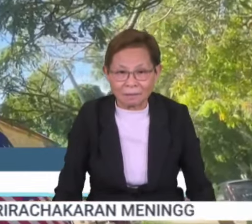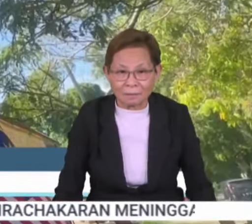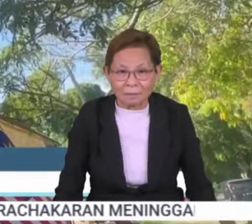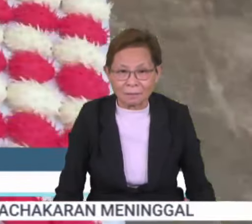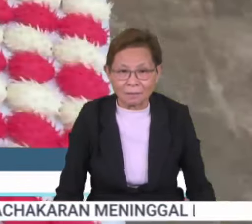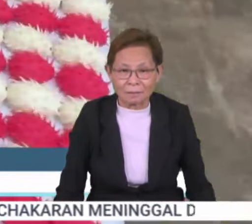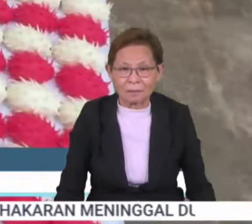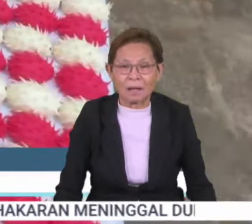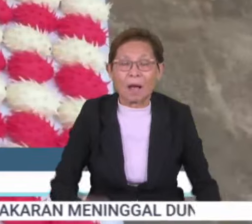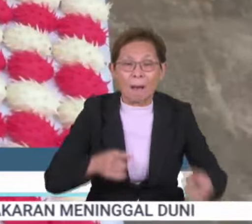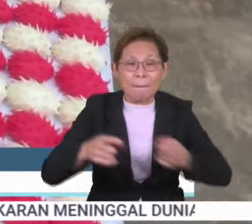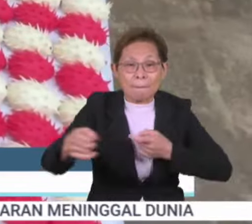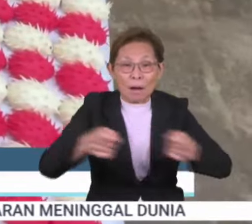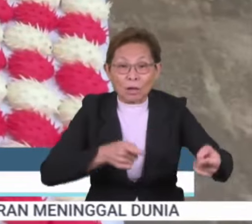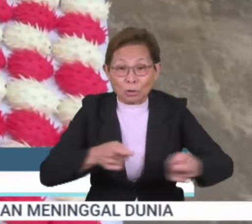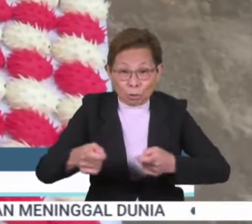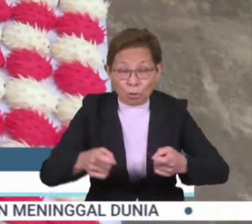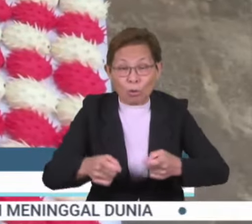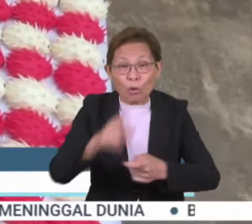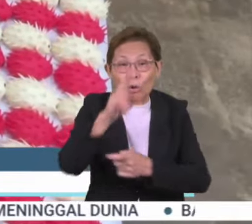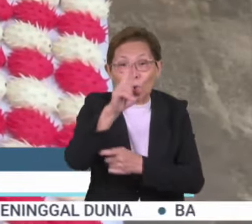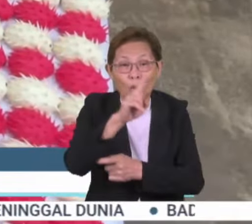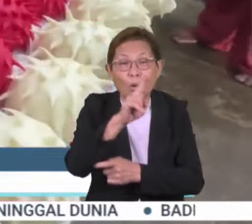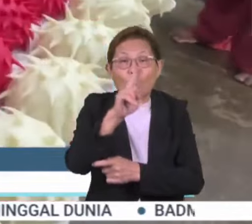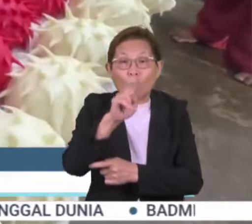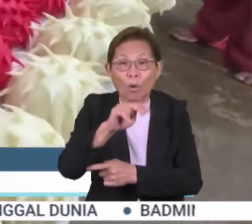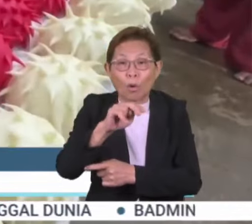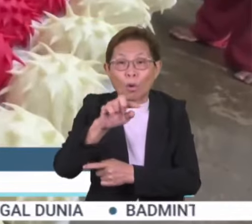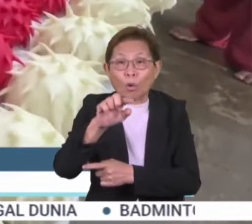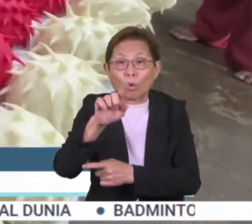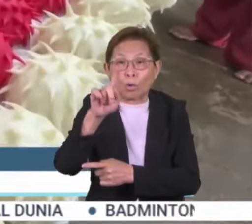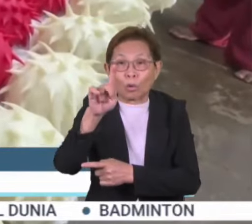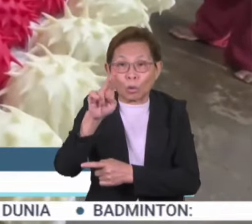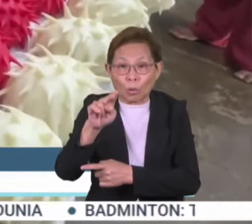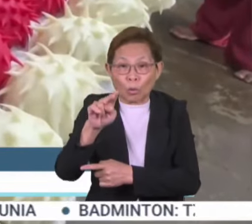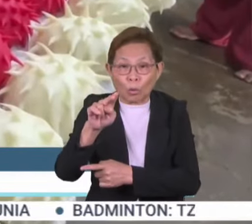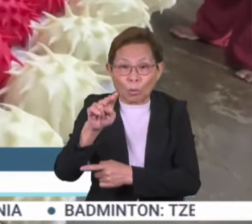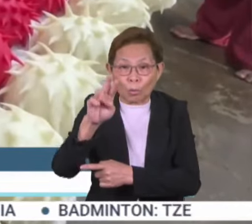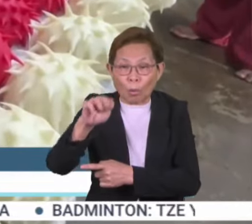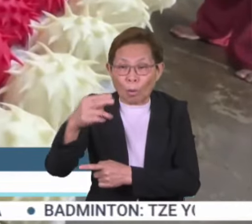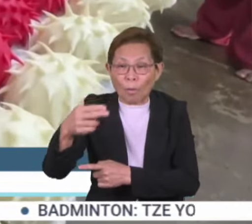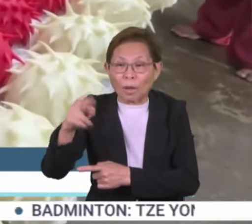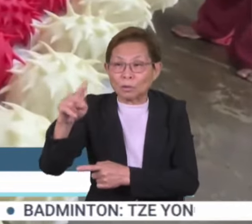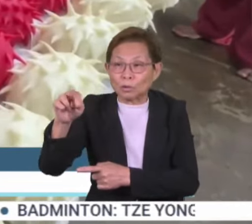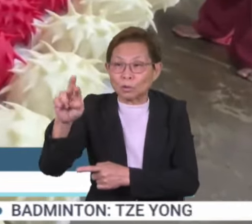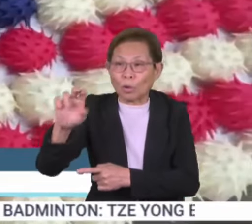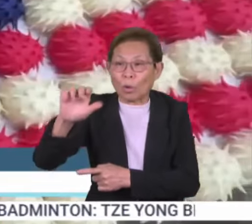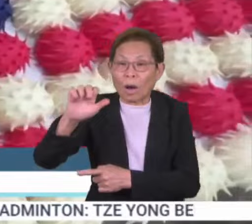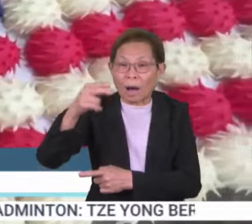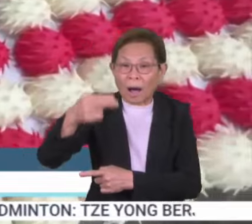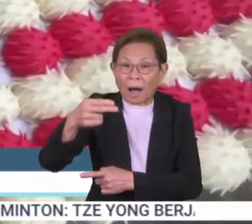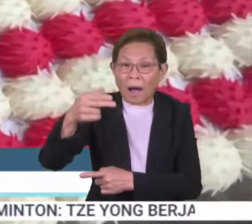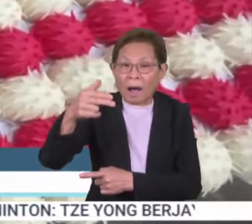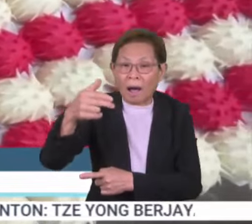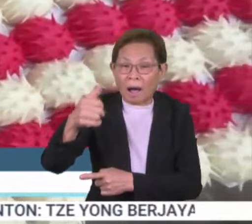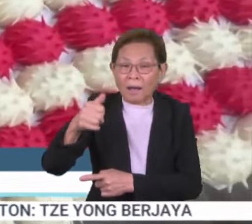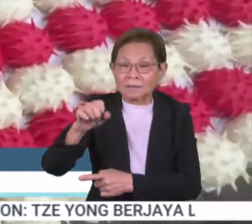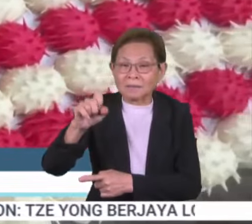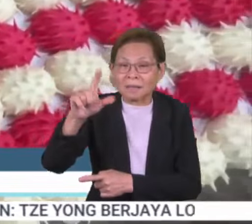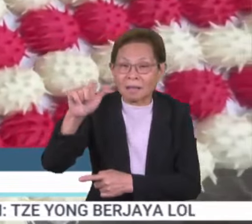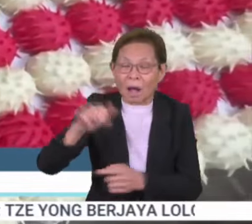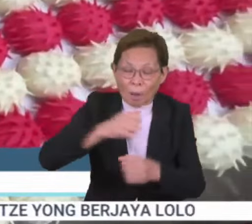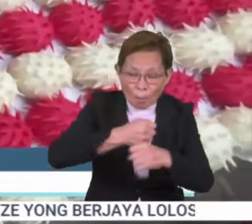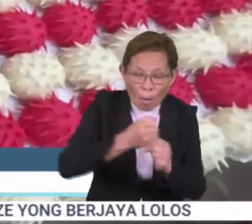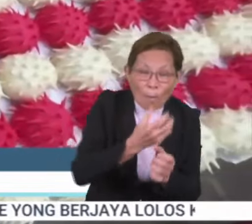menurut pengurus operasinya engkau Azhar Engku Muhammad Nur azlan penghasilan paulandak Merdeka ini